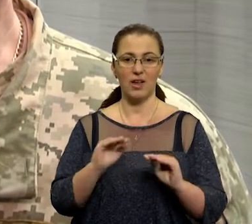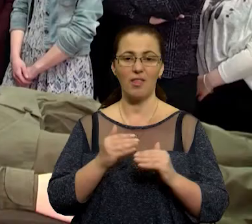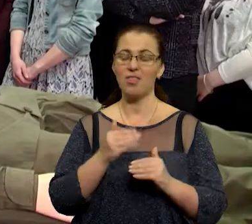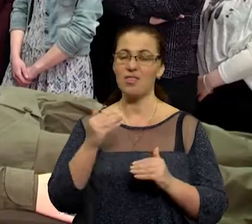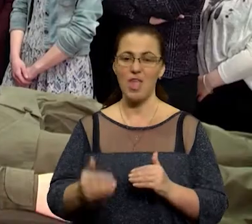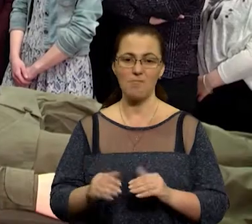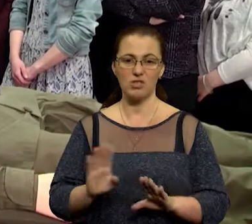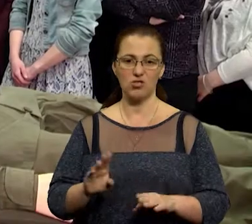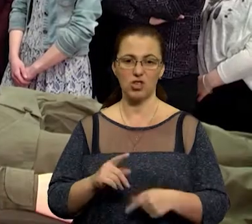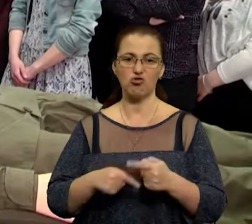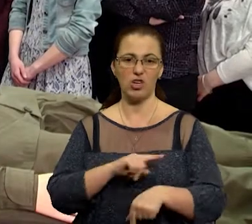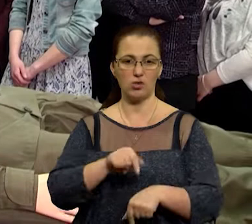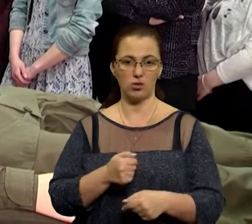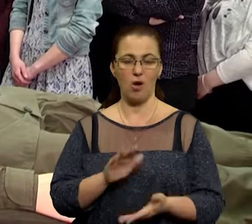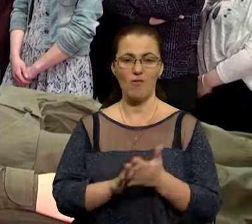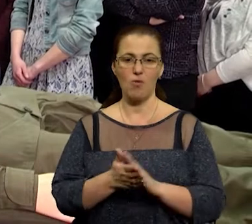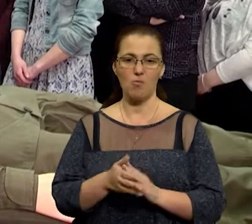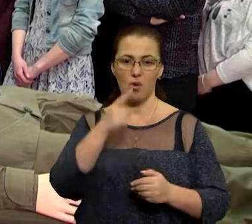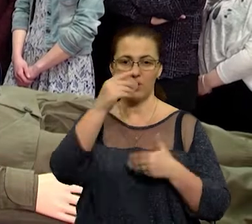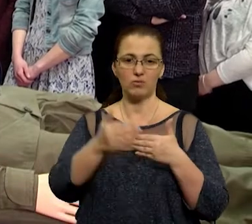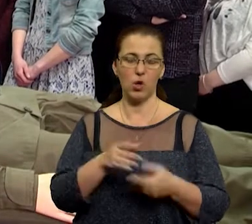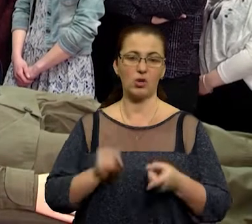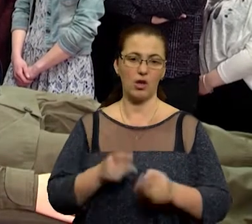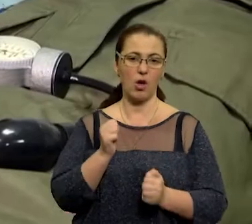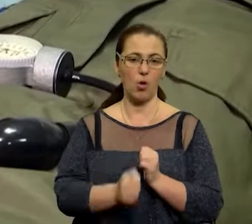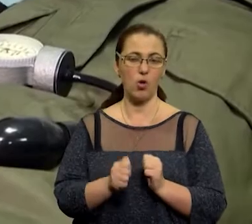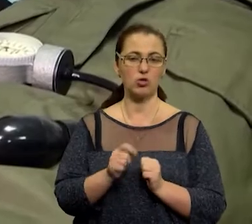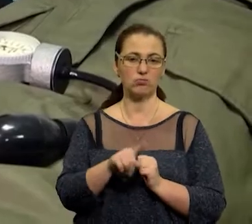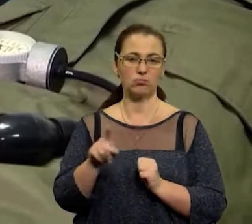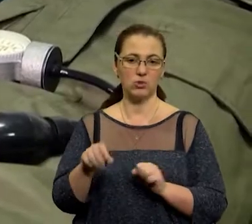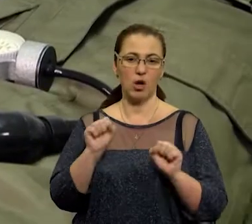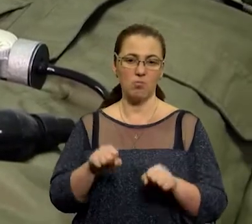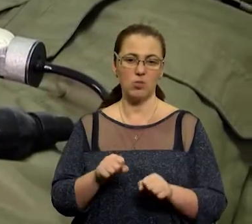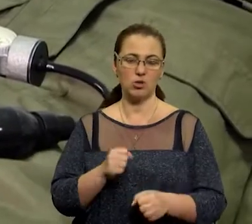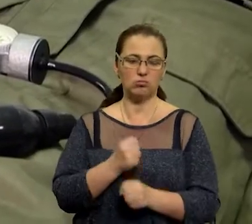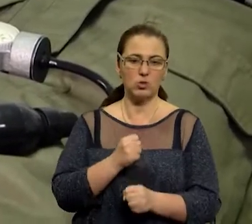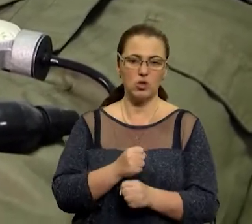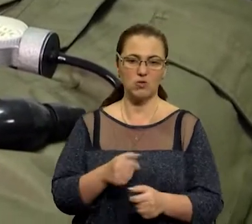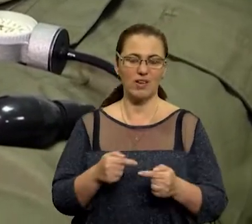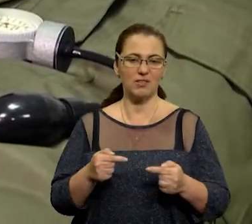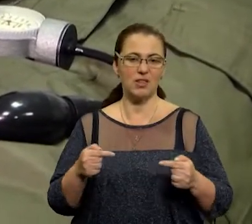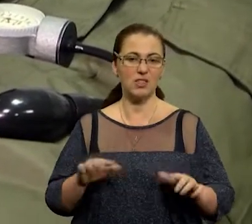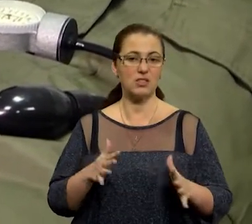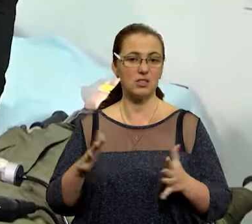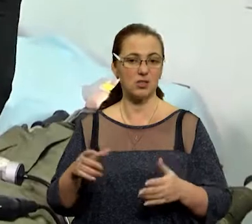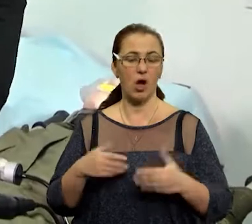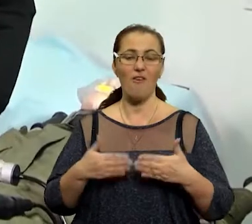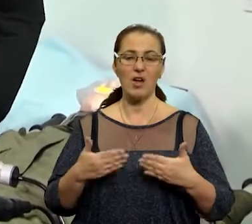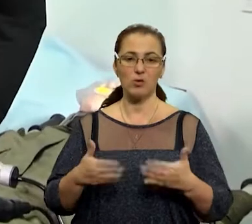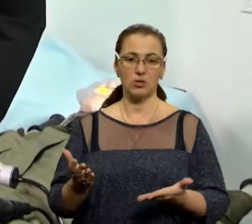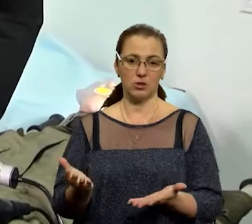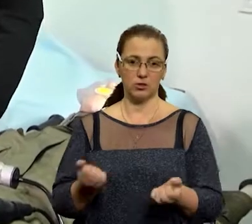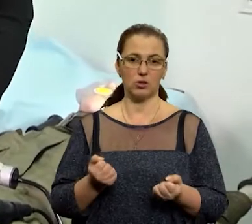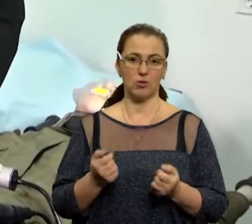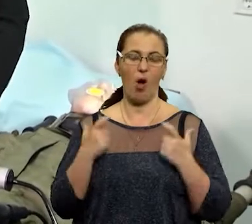ніж годину. В умовах, наближених до реальних, кожен студент може відпрацювати десятки різних ситуацій. Випускники кафедри здобувають